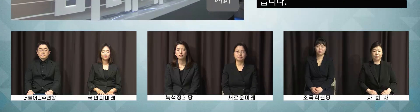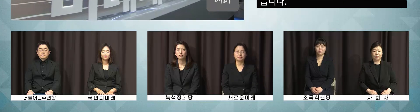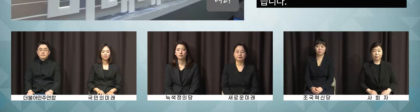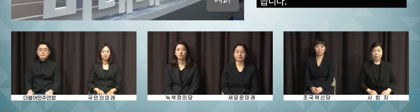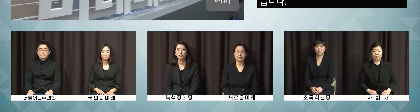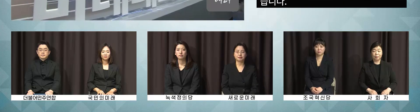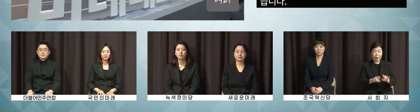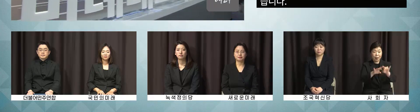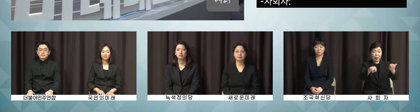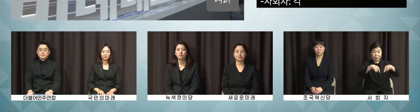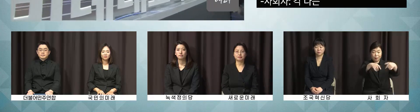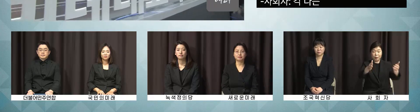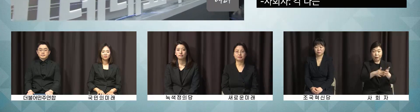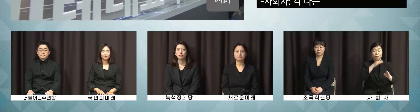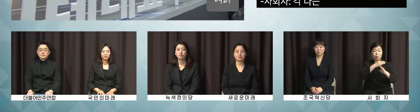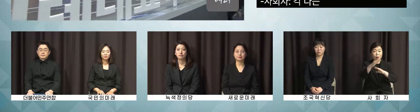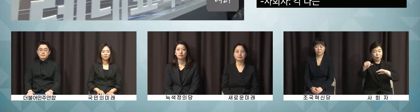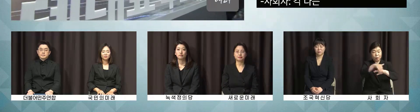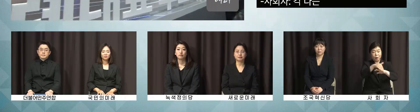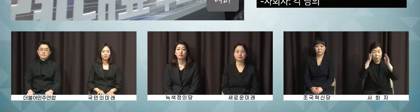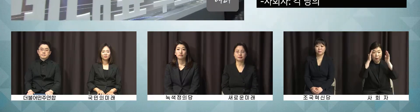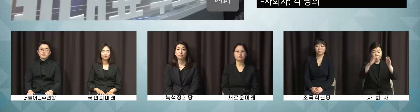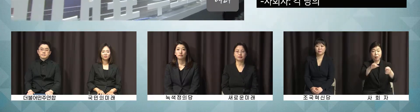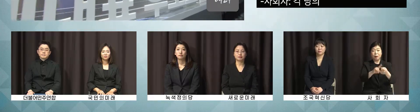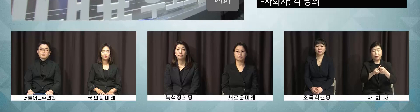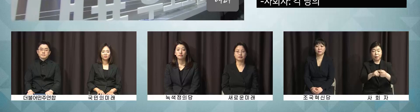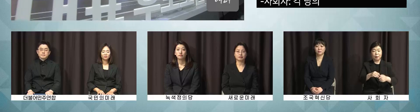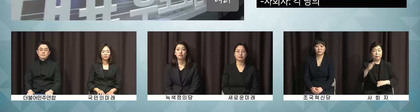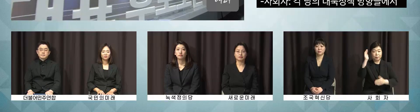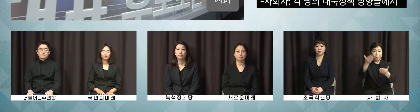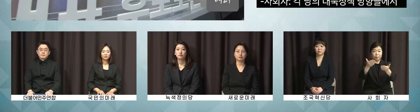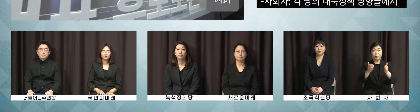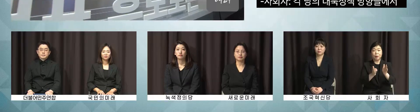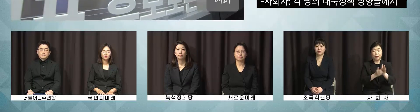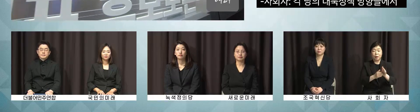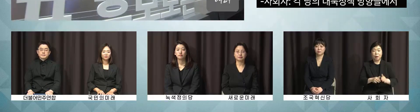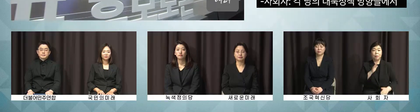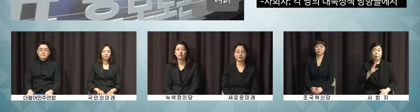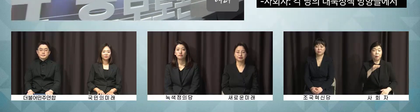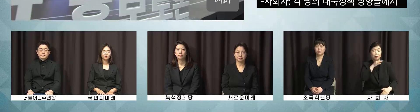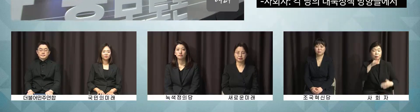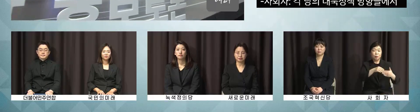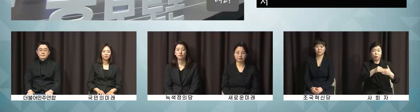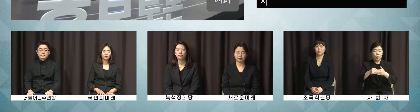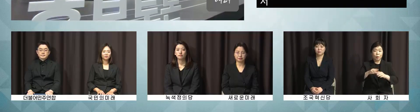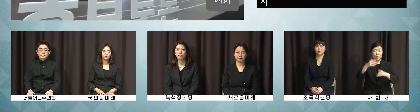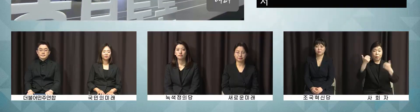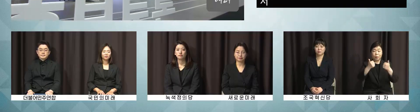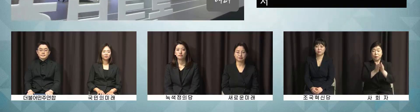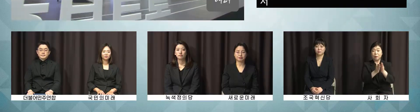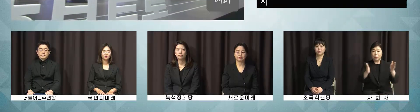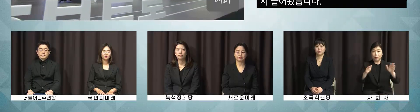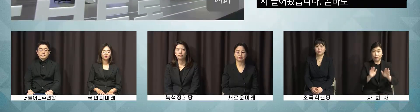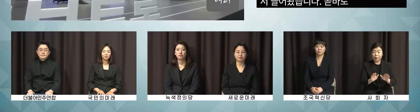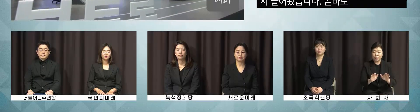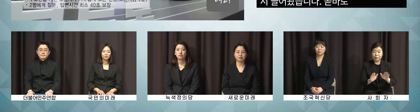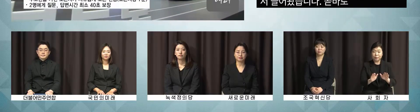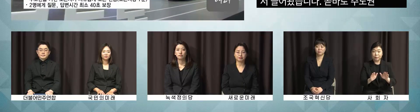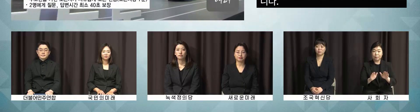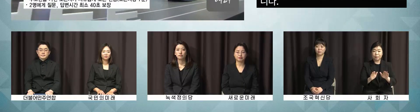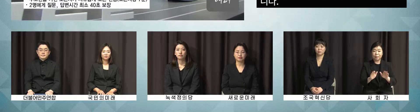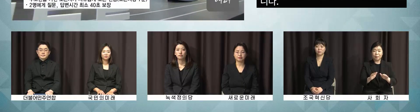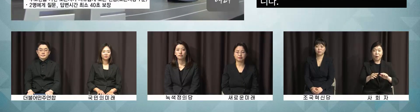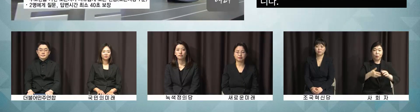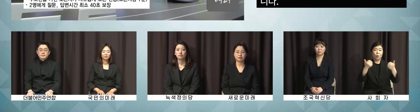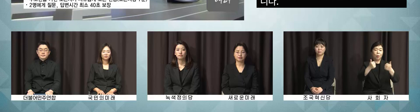네, 각 당의 이 대북 정책 방향에 대해서 들어봤습니다. 곧바로 주도권 토론으로 이어가겠습니다. 이번에는